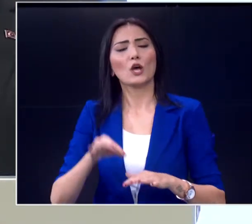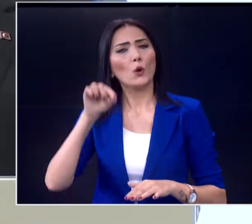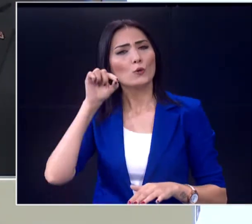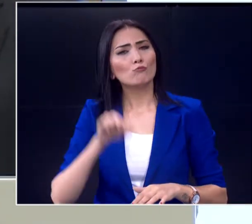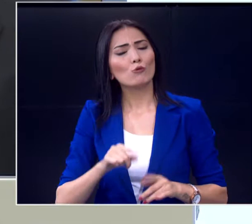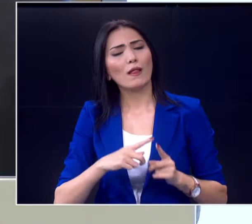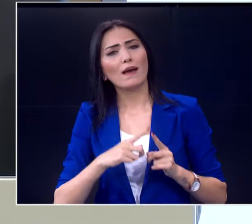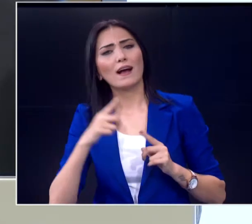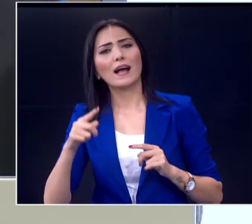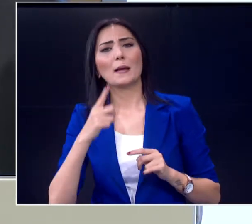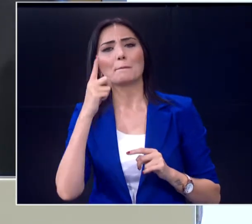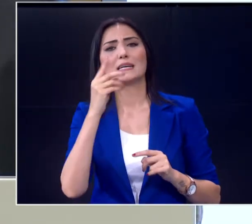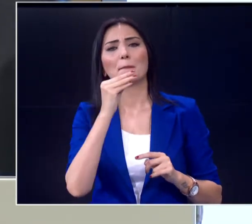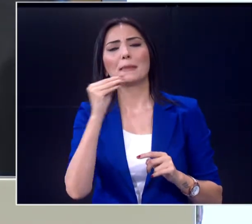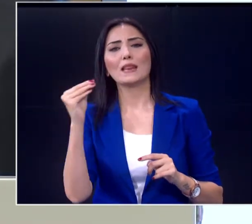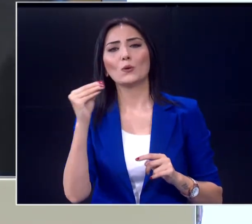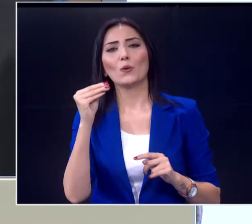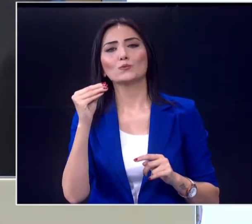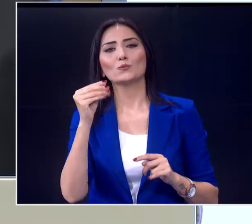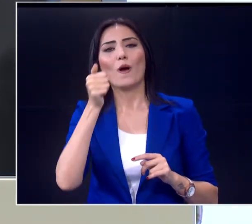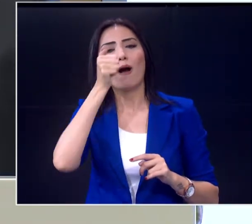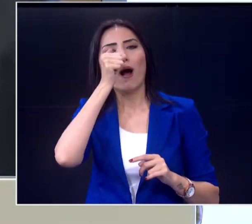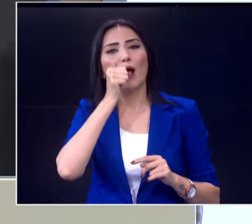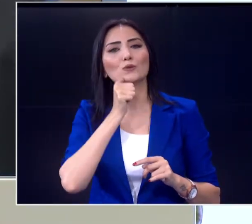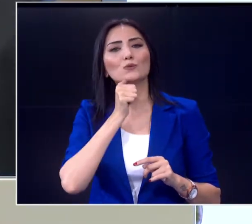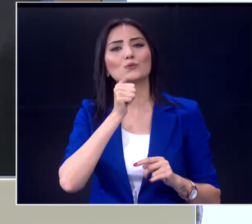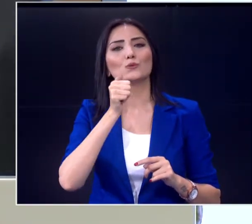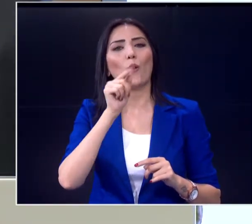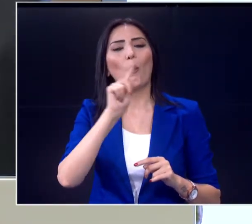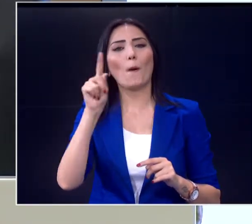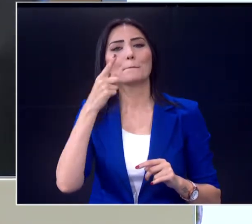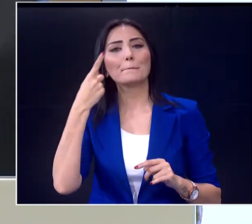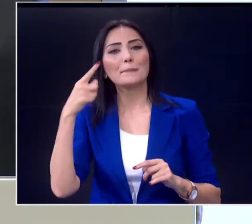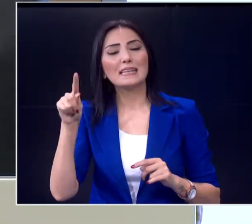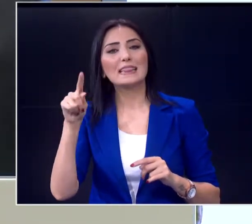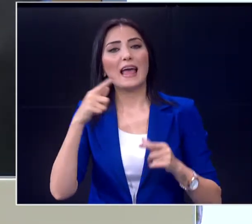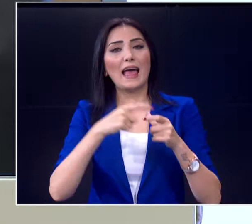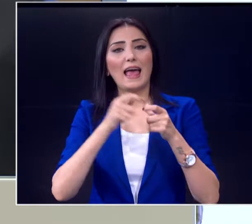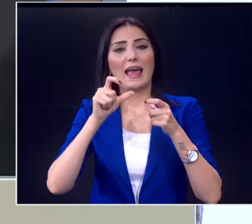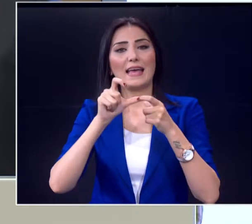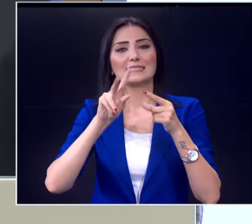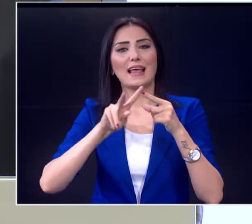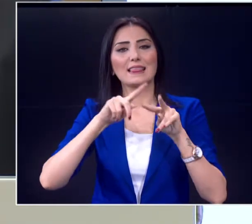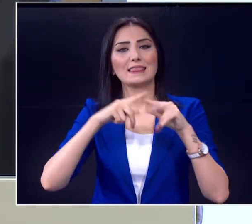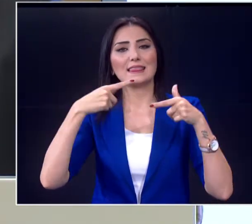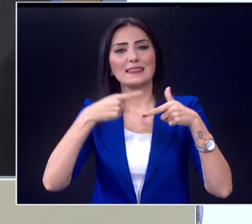Bugüne kadar 1 milyon 610 bin esnafımız,